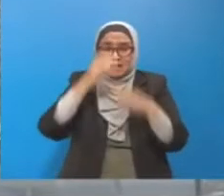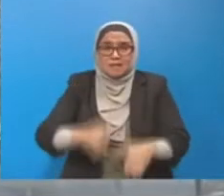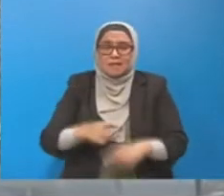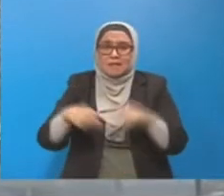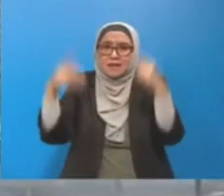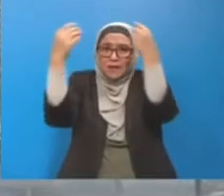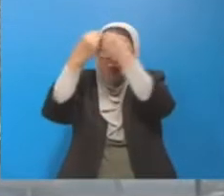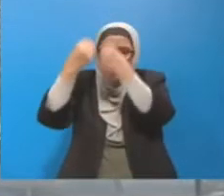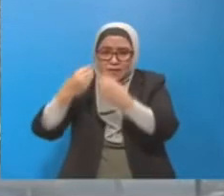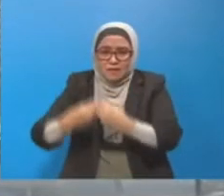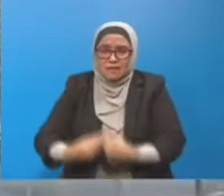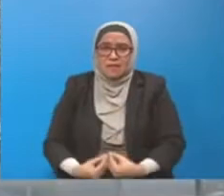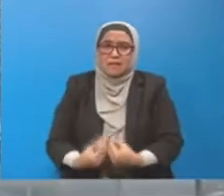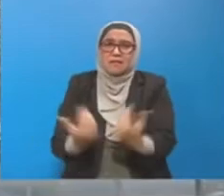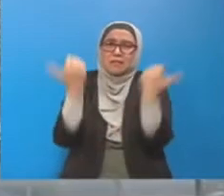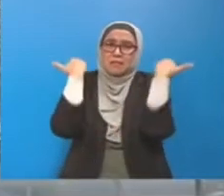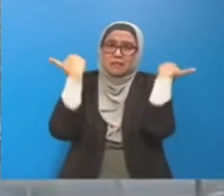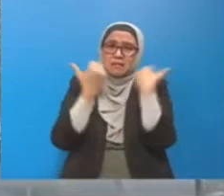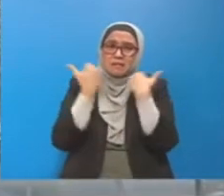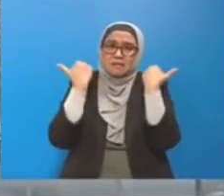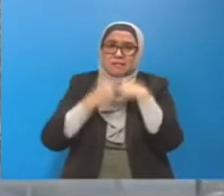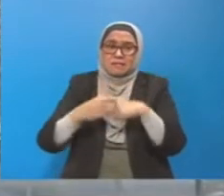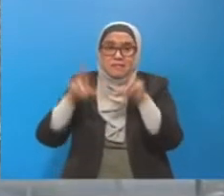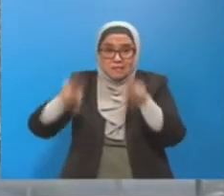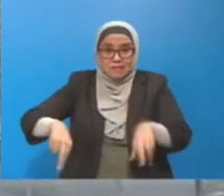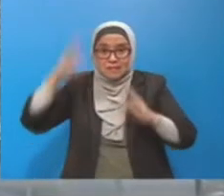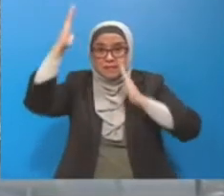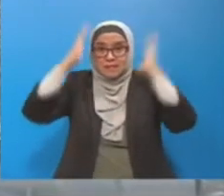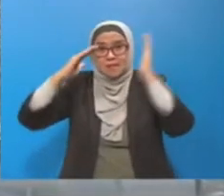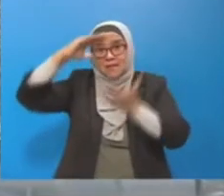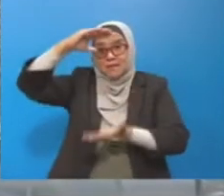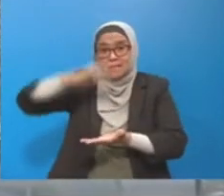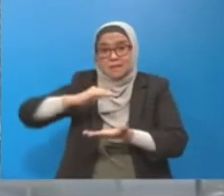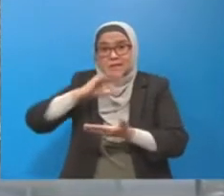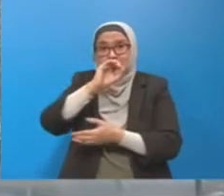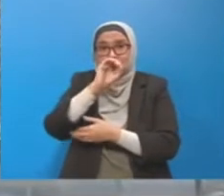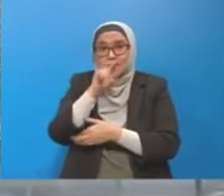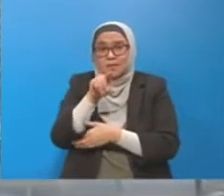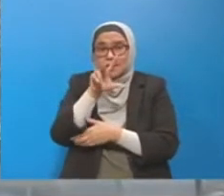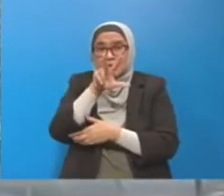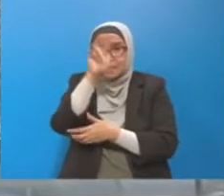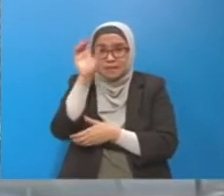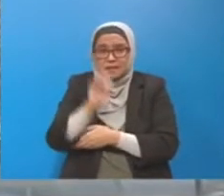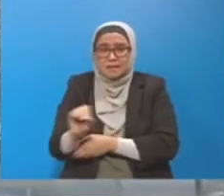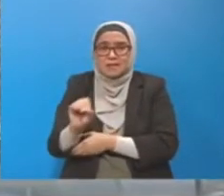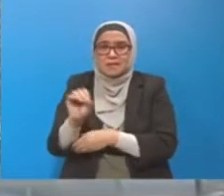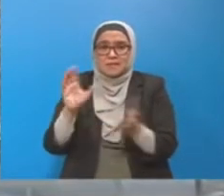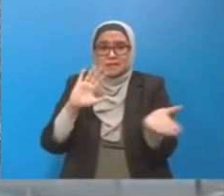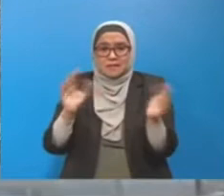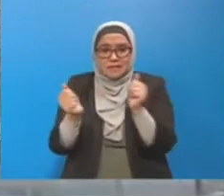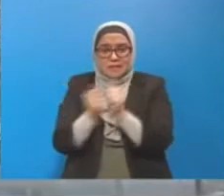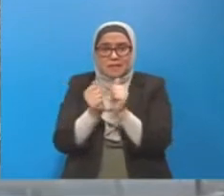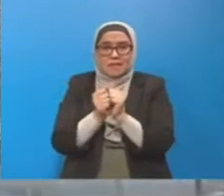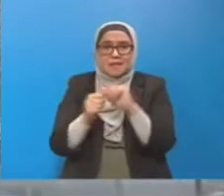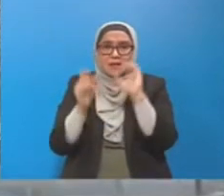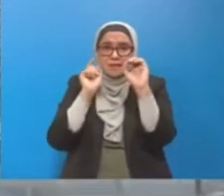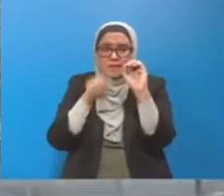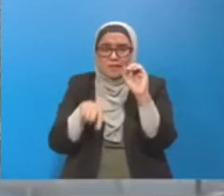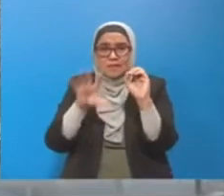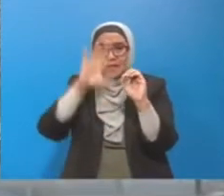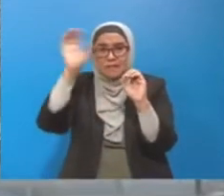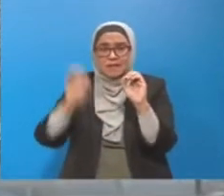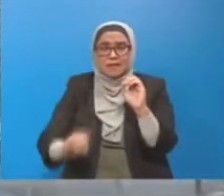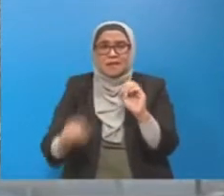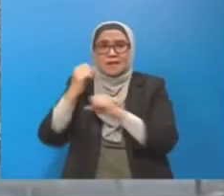ayam Nesya kada pengangguran rayap Nesya menurun kosong 300d pada 50-100 pada suku ke-2 tahun 2020